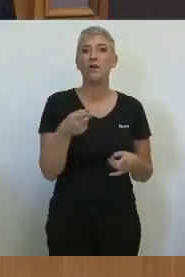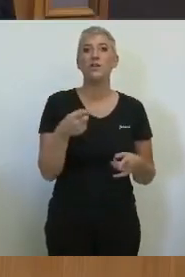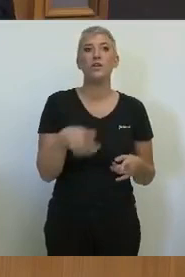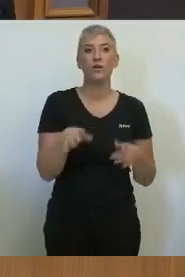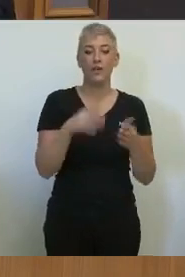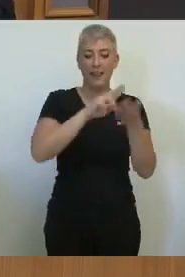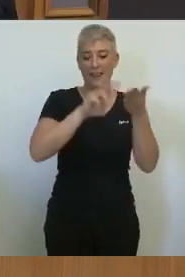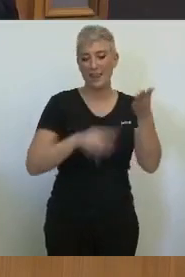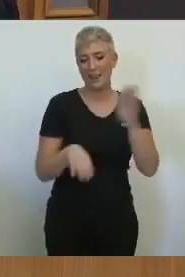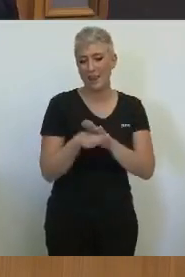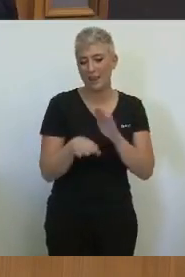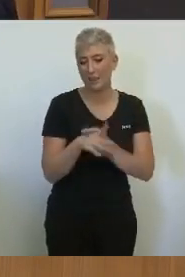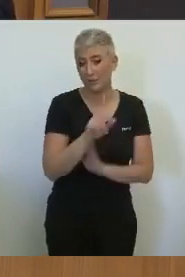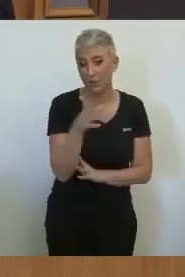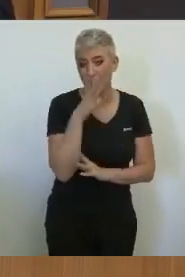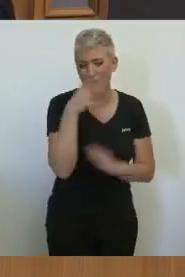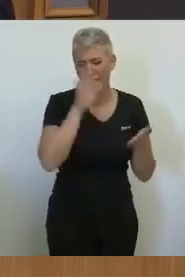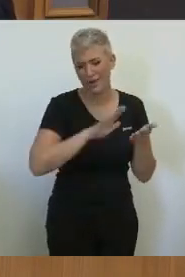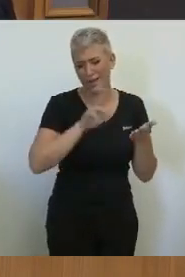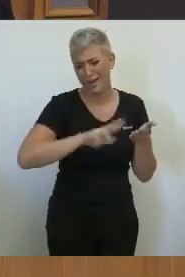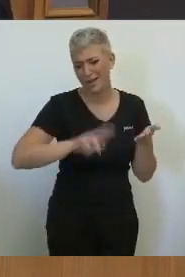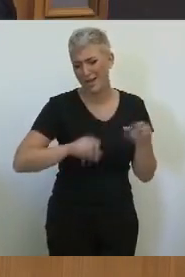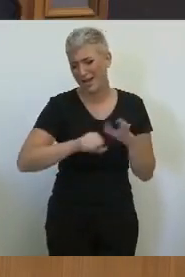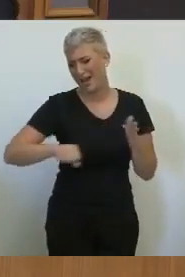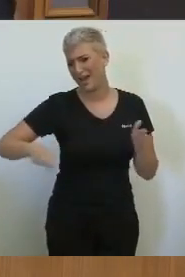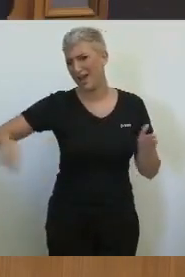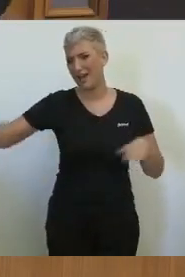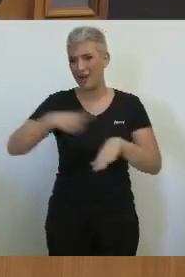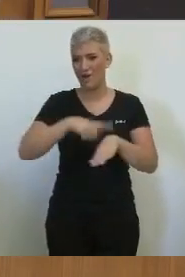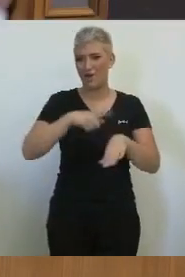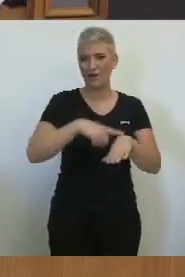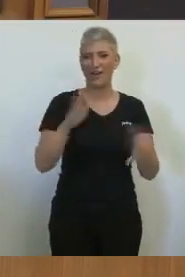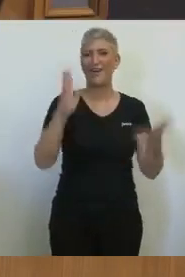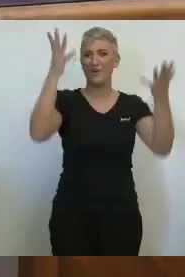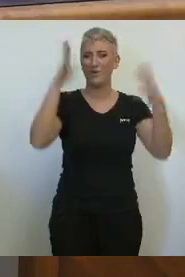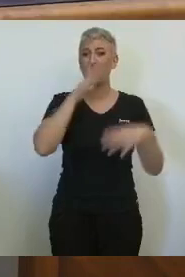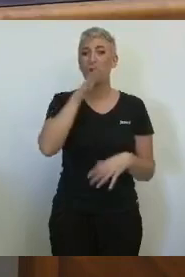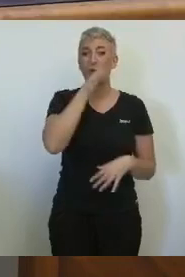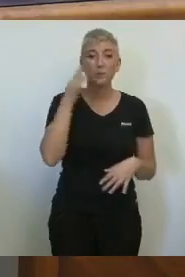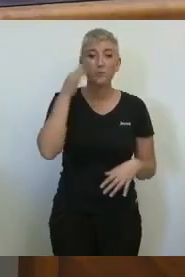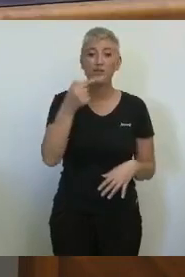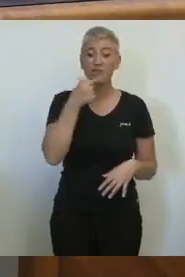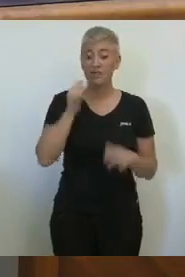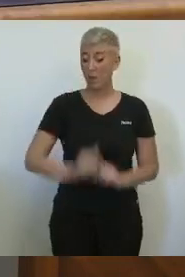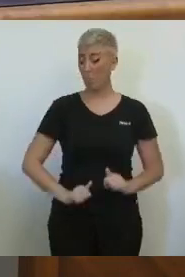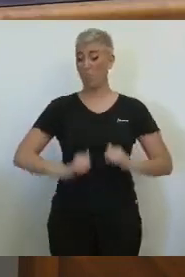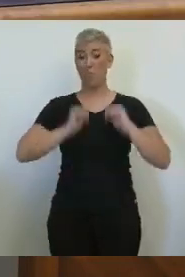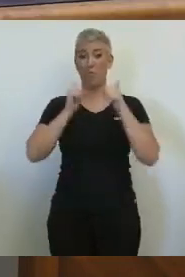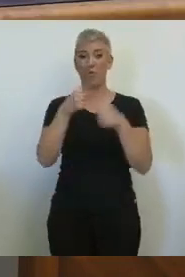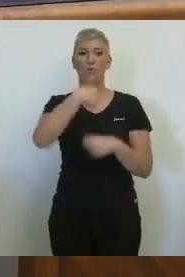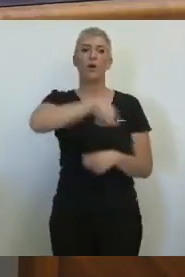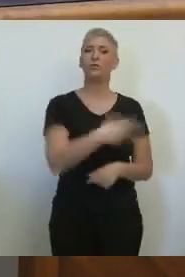pleno. Aleluya, perquè és el que porta, diguent, compromís des de l'inici i vostès porten